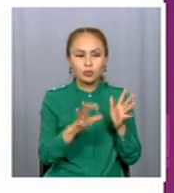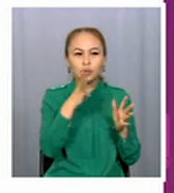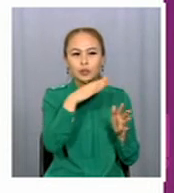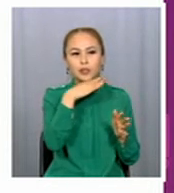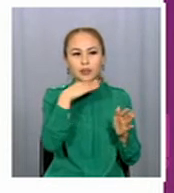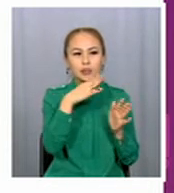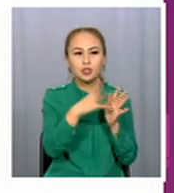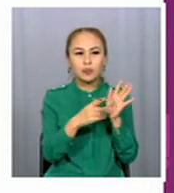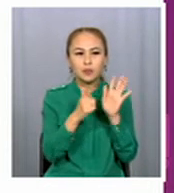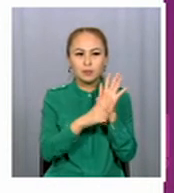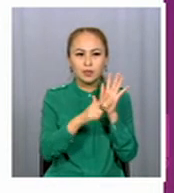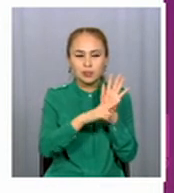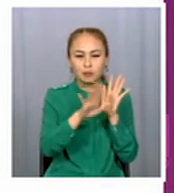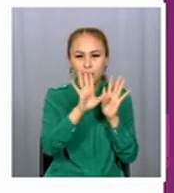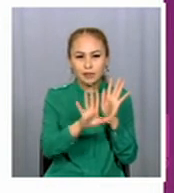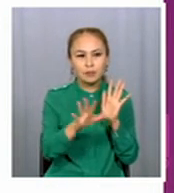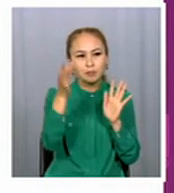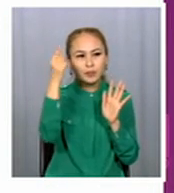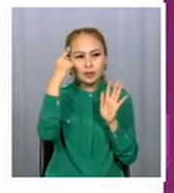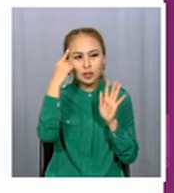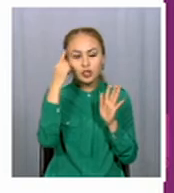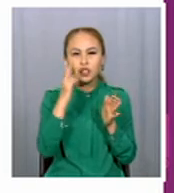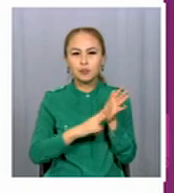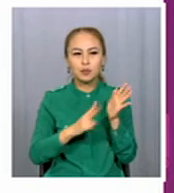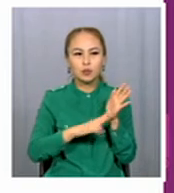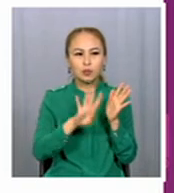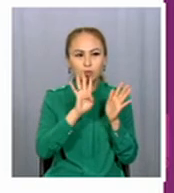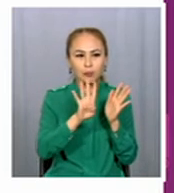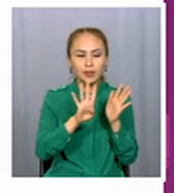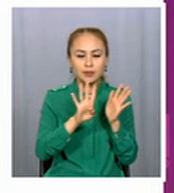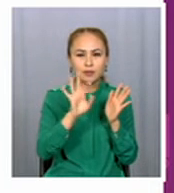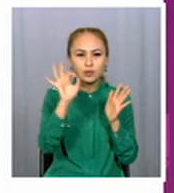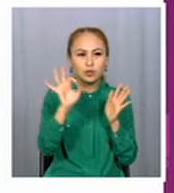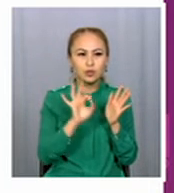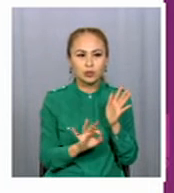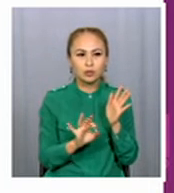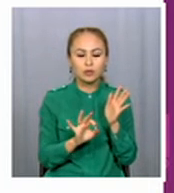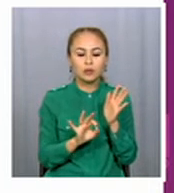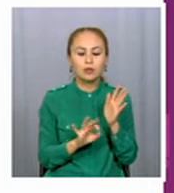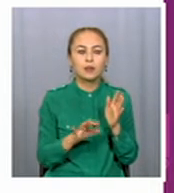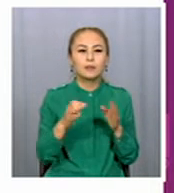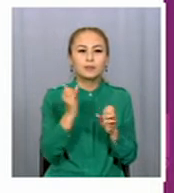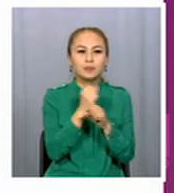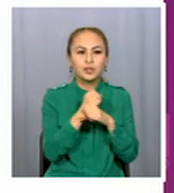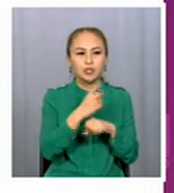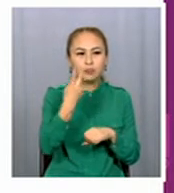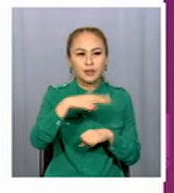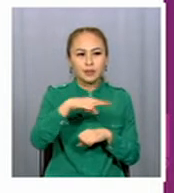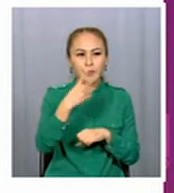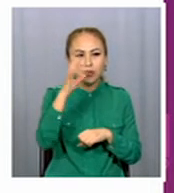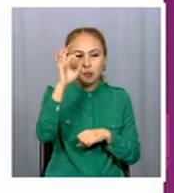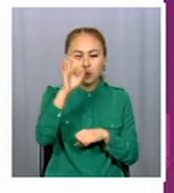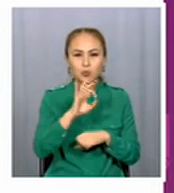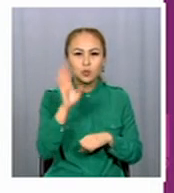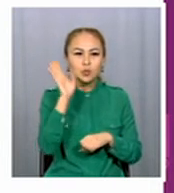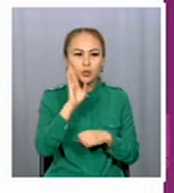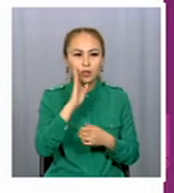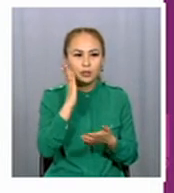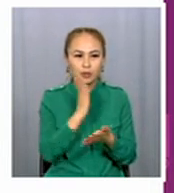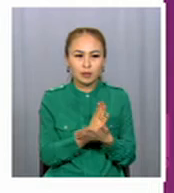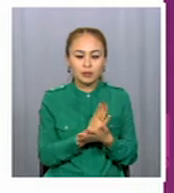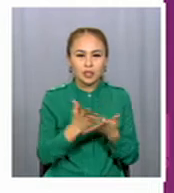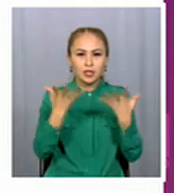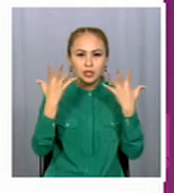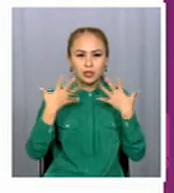еттің 75%, мидың 74%, сүйектердің 22% судан